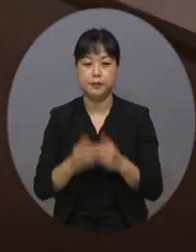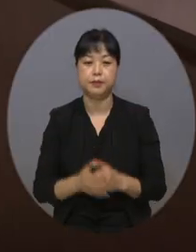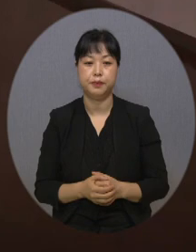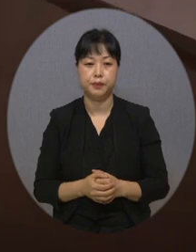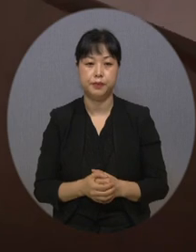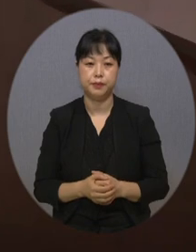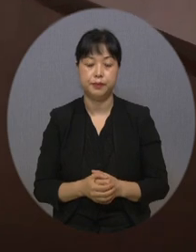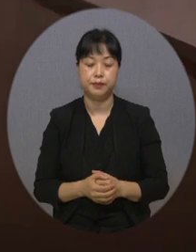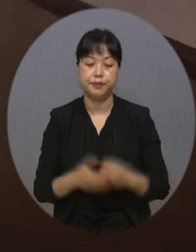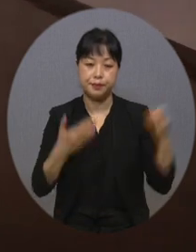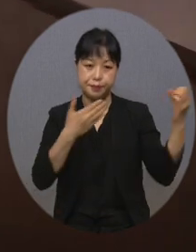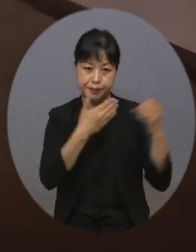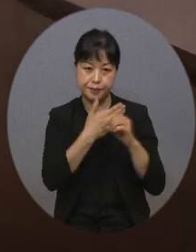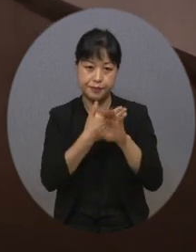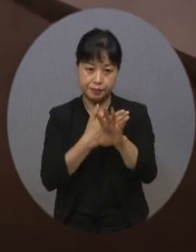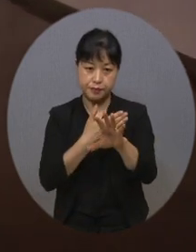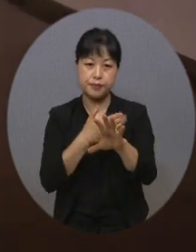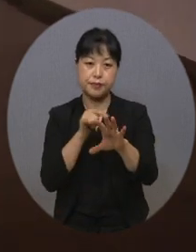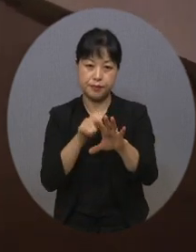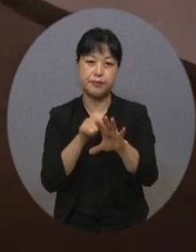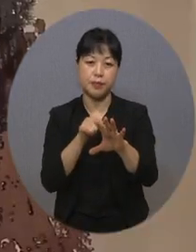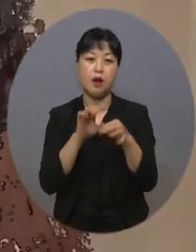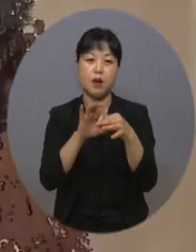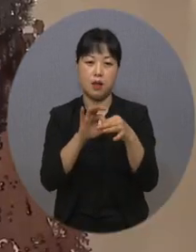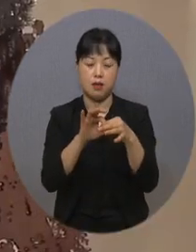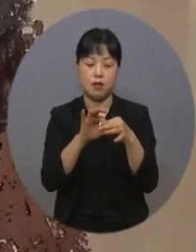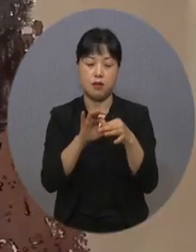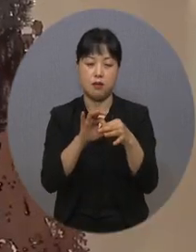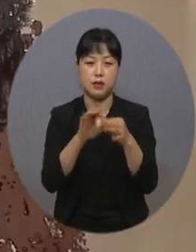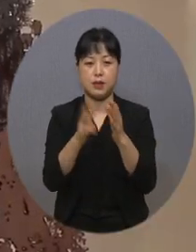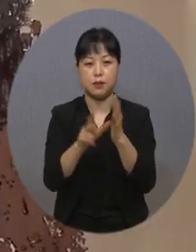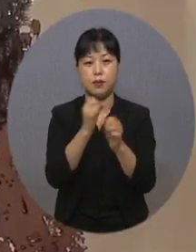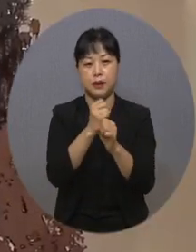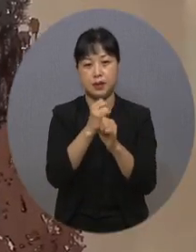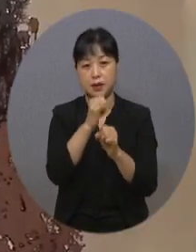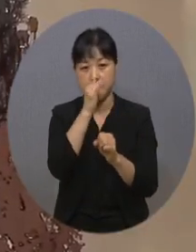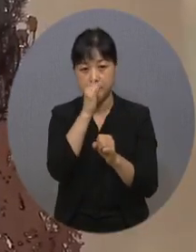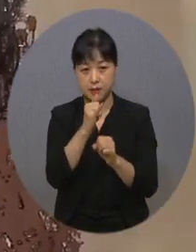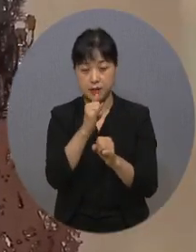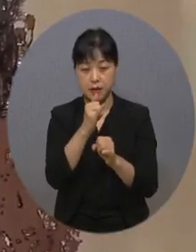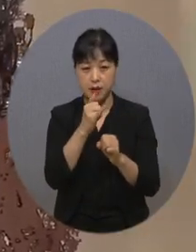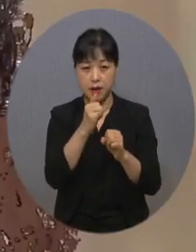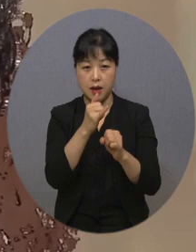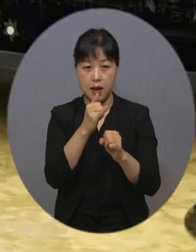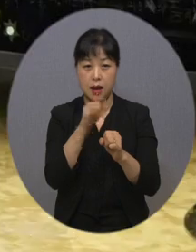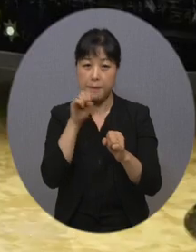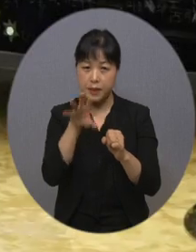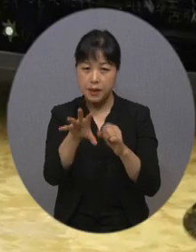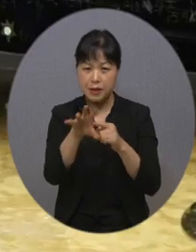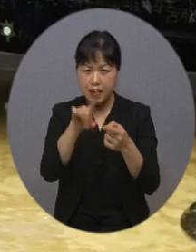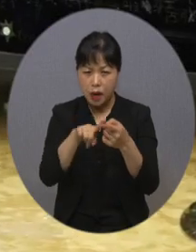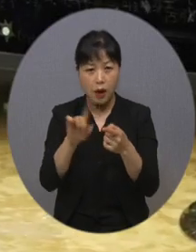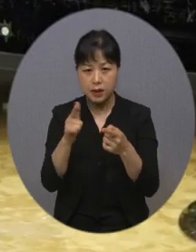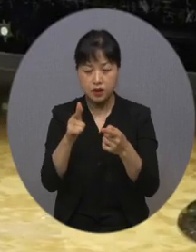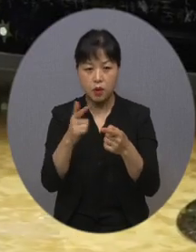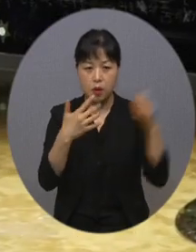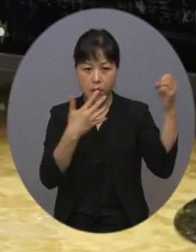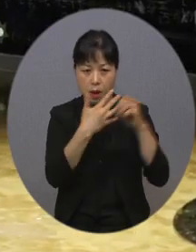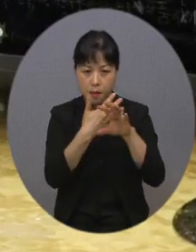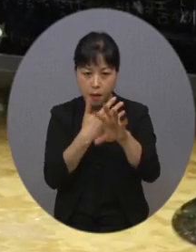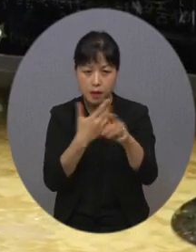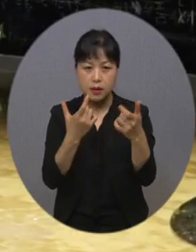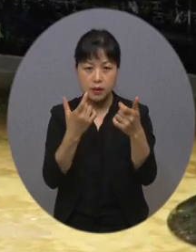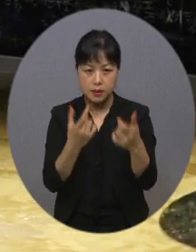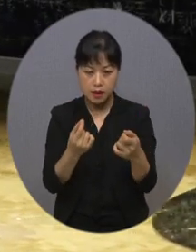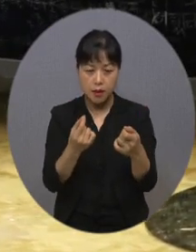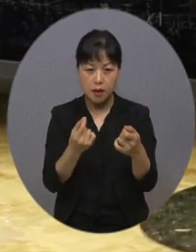물체의 반사되는 빛의 성질을 이용한 작품들은 빛을 있는 그대로 드러내지 않지만 작품 자체가 발과 하는듯 빛을